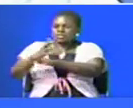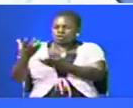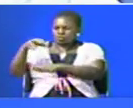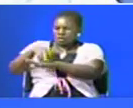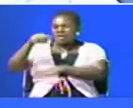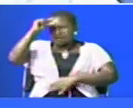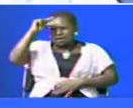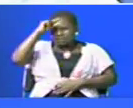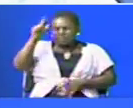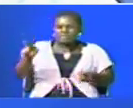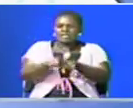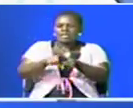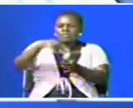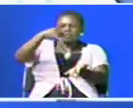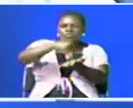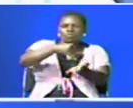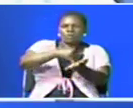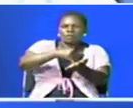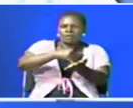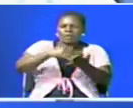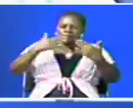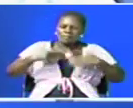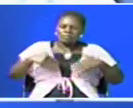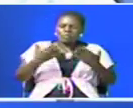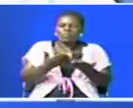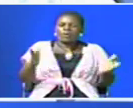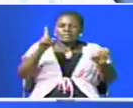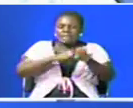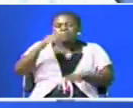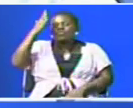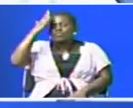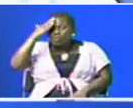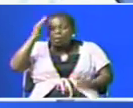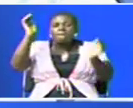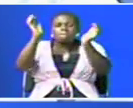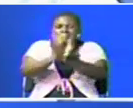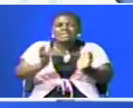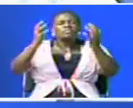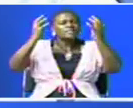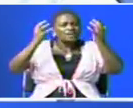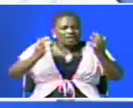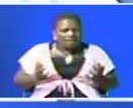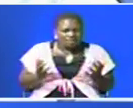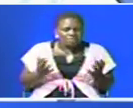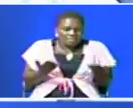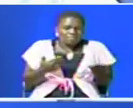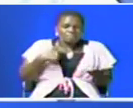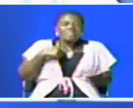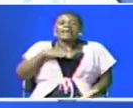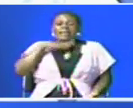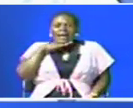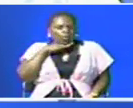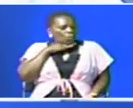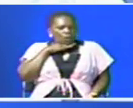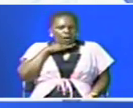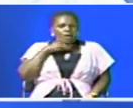serikali lazima waingilie. Naam. Watu wote wakisha kujua hukumu ni hatari, kwamba kuna kifo